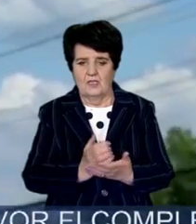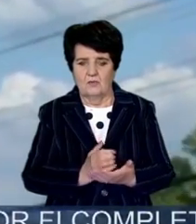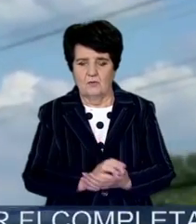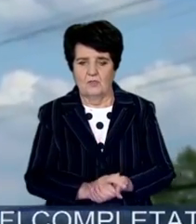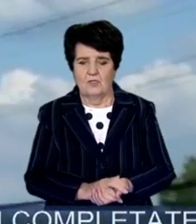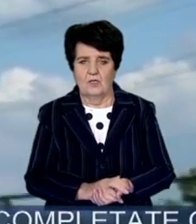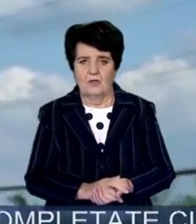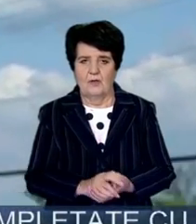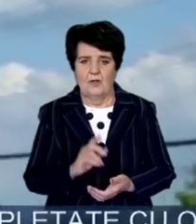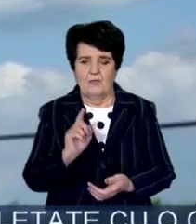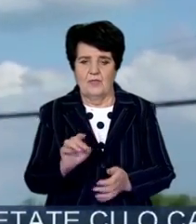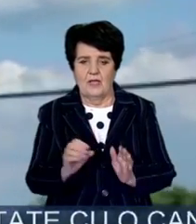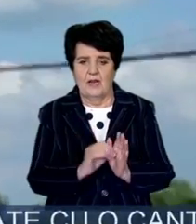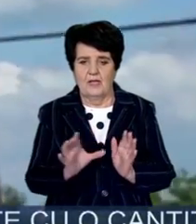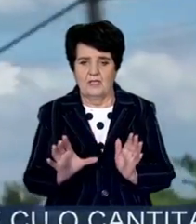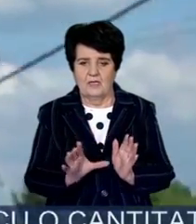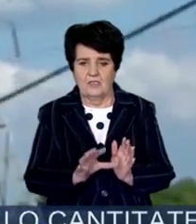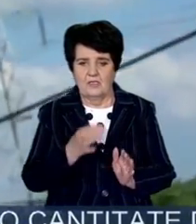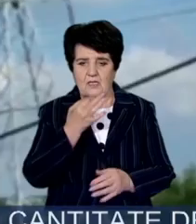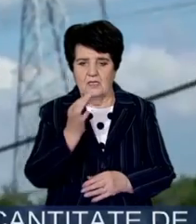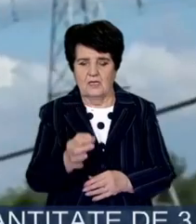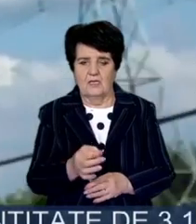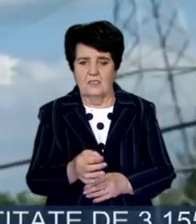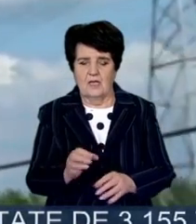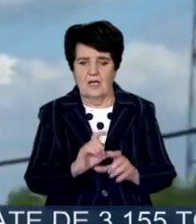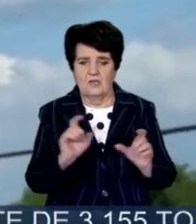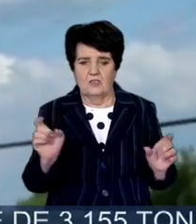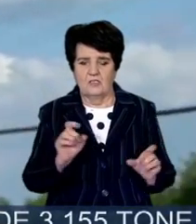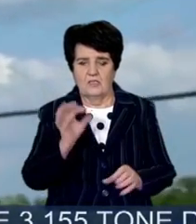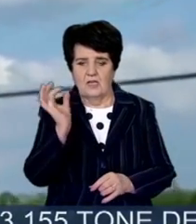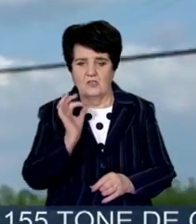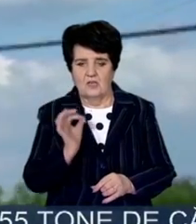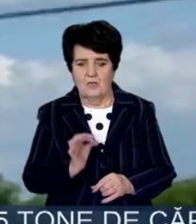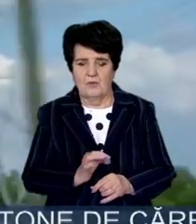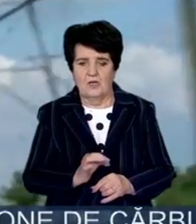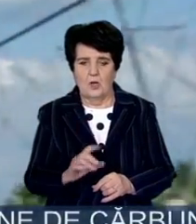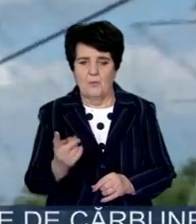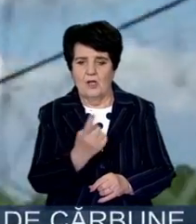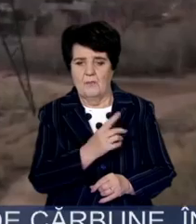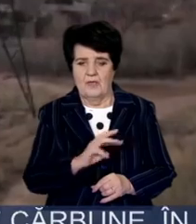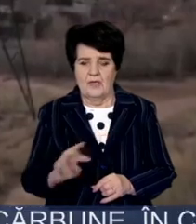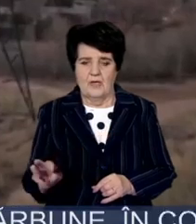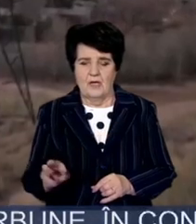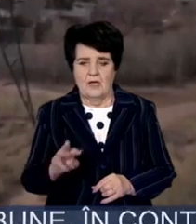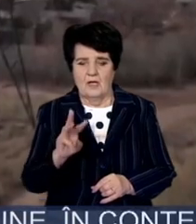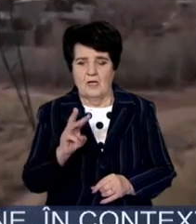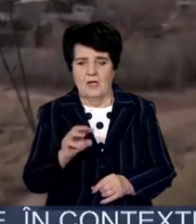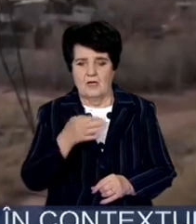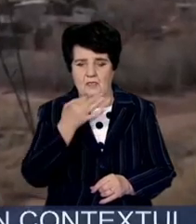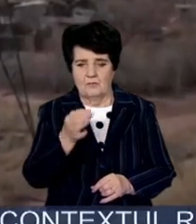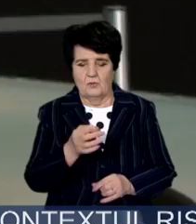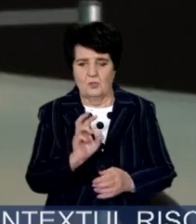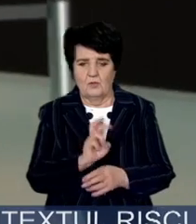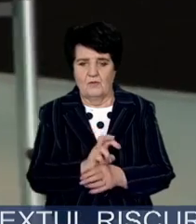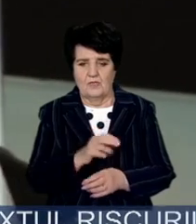propriul surplus de electricitate, a declarat pentru agenția germană premierul ucrainean Denis Șmihal, care este într-o